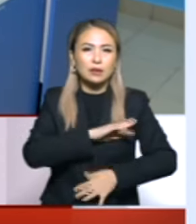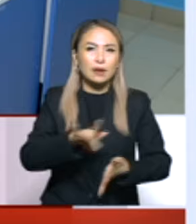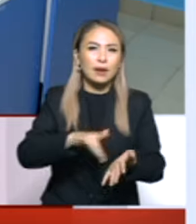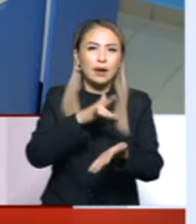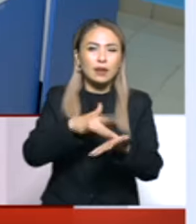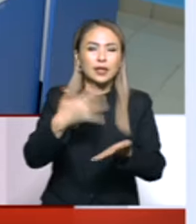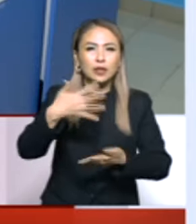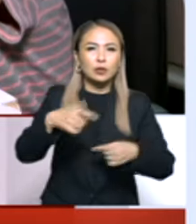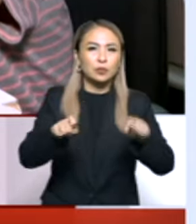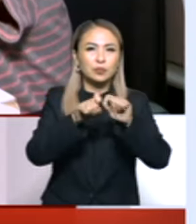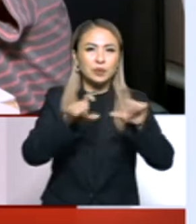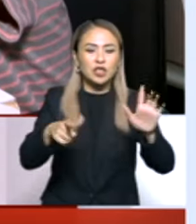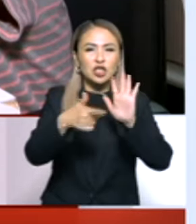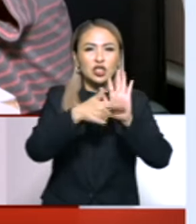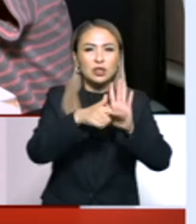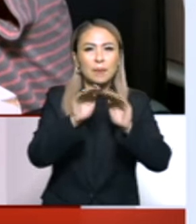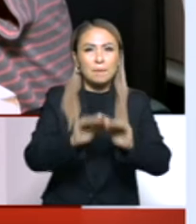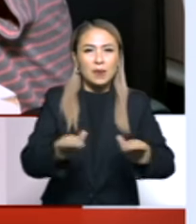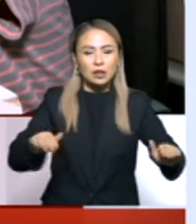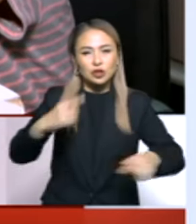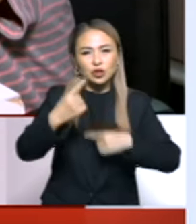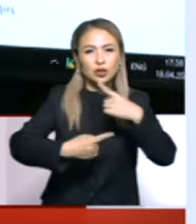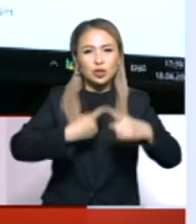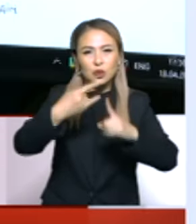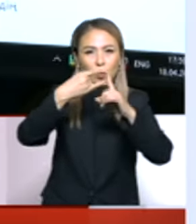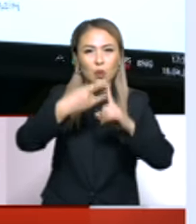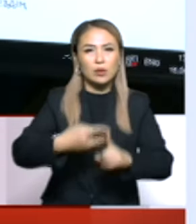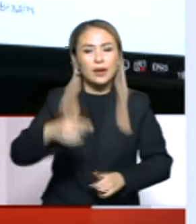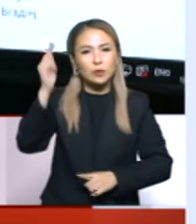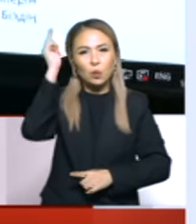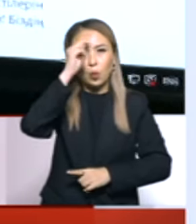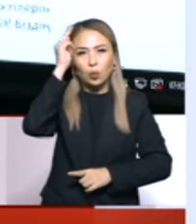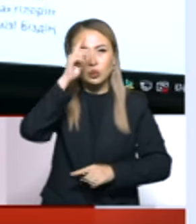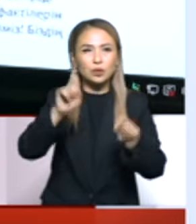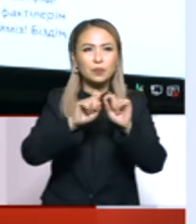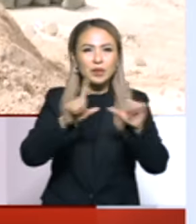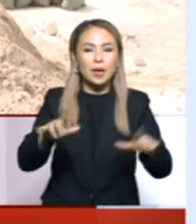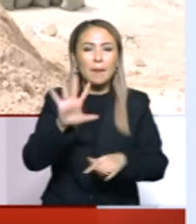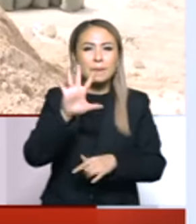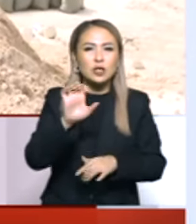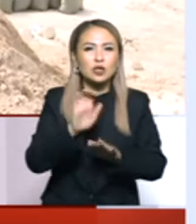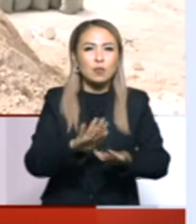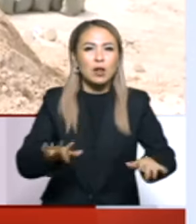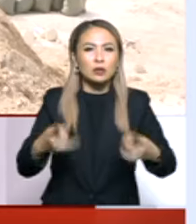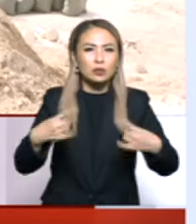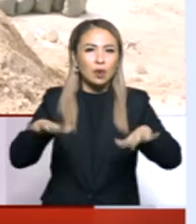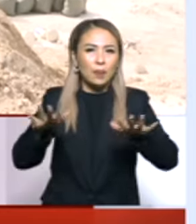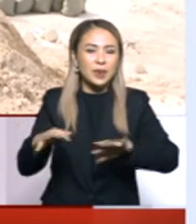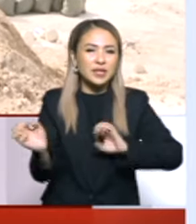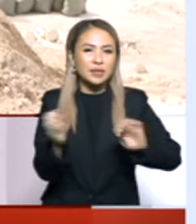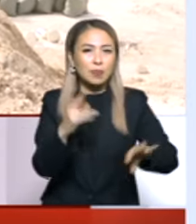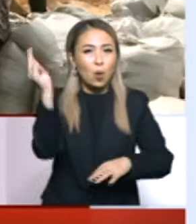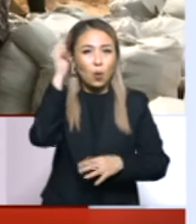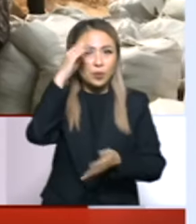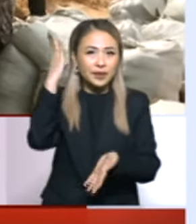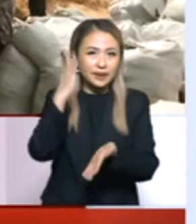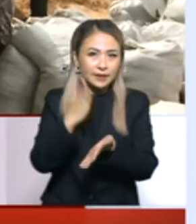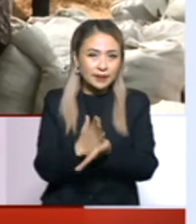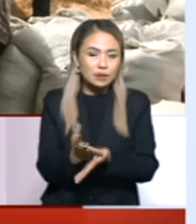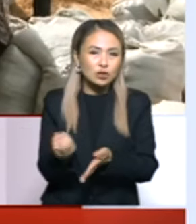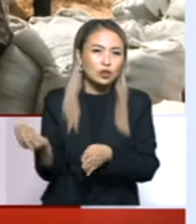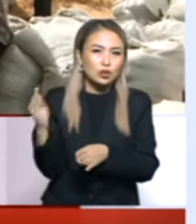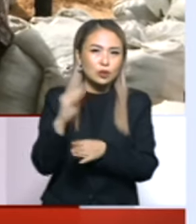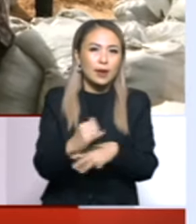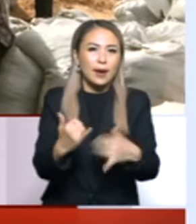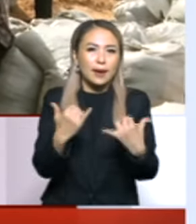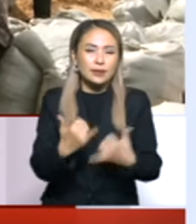50 мектеп пен 7 балабақша онлайн оқыту жүйесіне көшірілді. 500 бала эвакуациялық пункттерде білім алып жатыр. Айта кету керек,